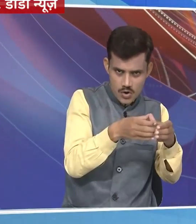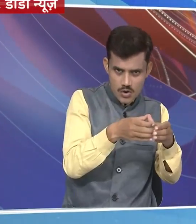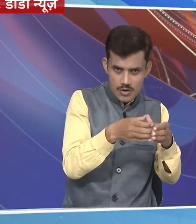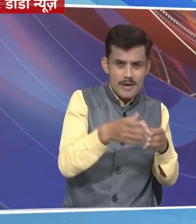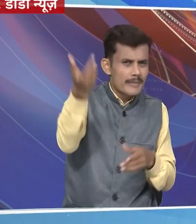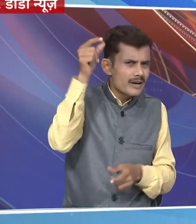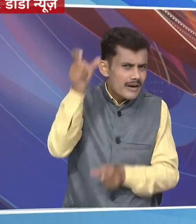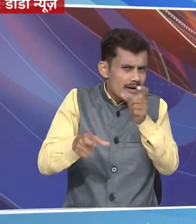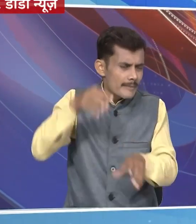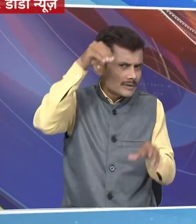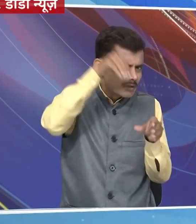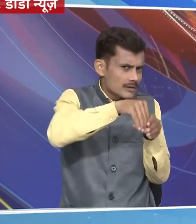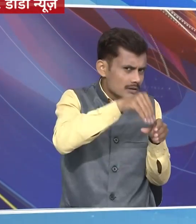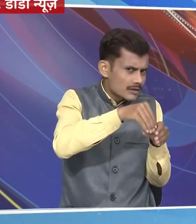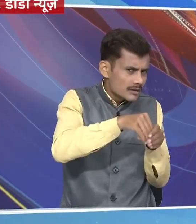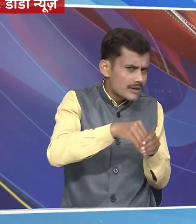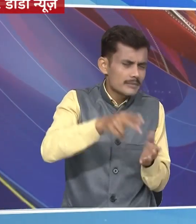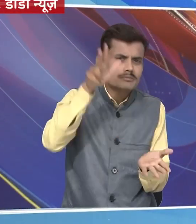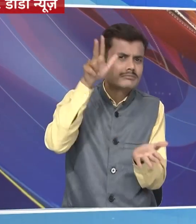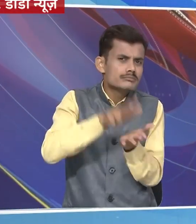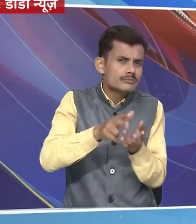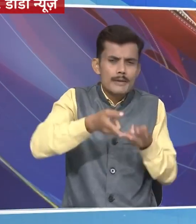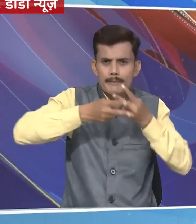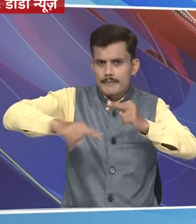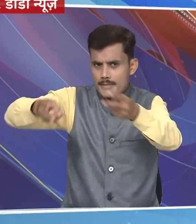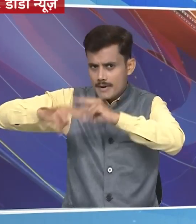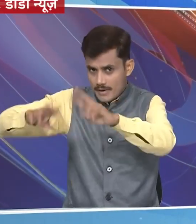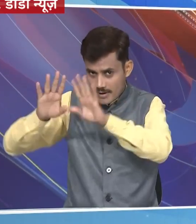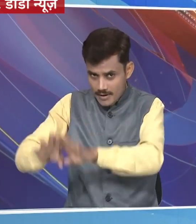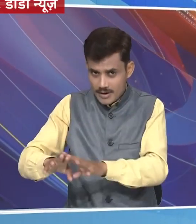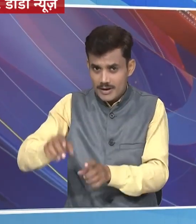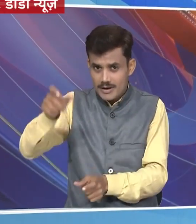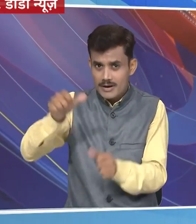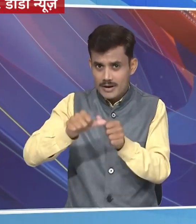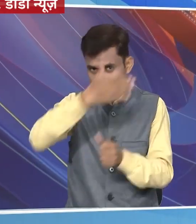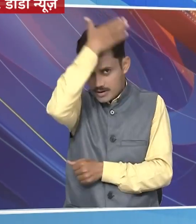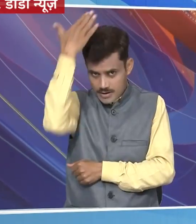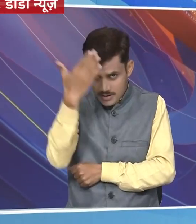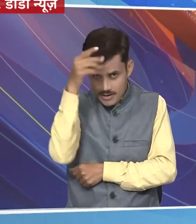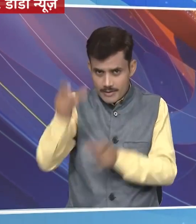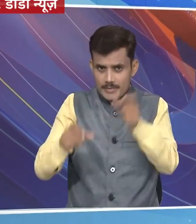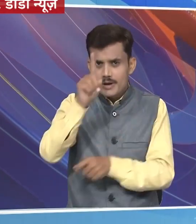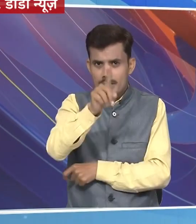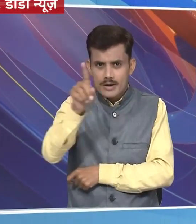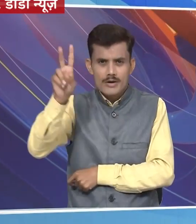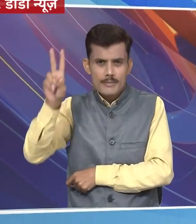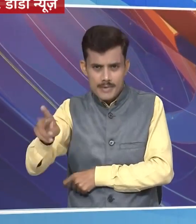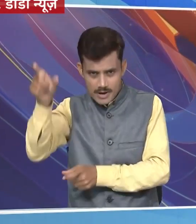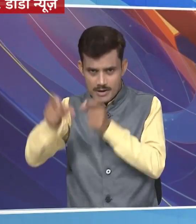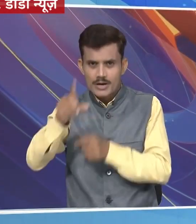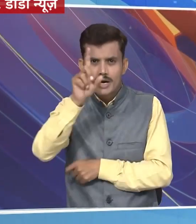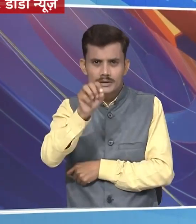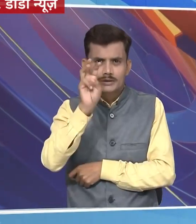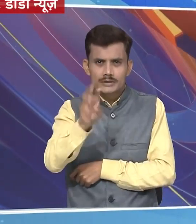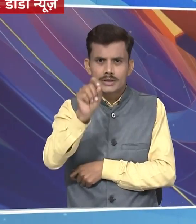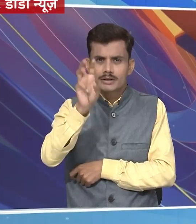के जमाकर्ताओं को दावा की गई राशि हस्तांतरित की। अमित शाह ने 112 लाभार्थियों को 10-10 हजार रुपए की पहली